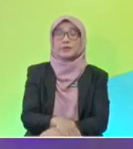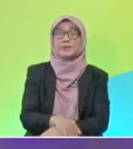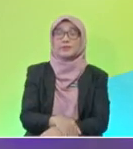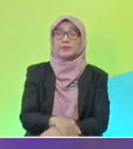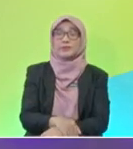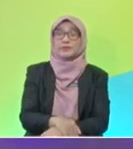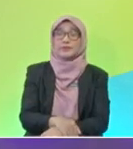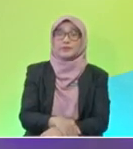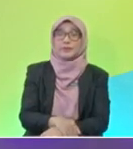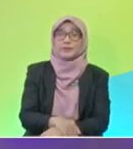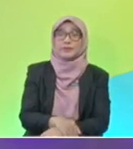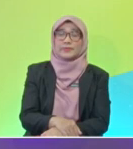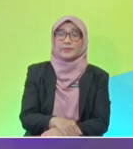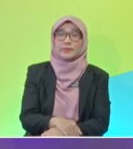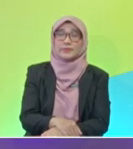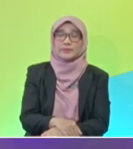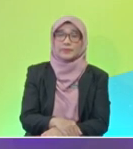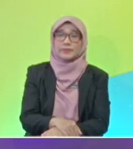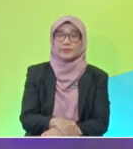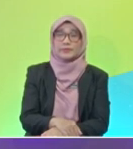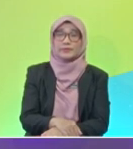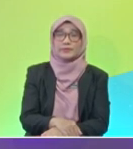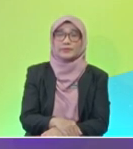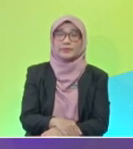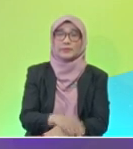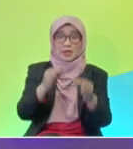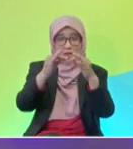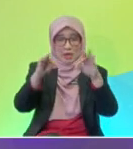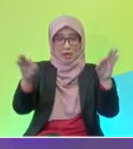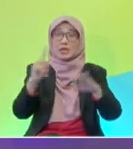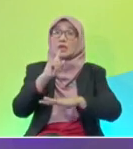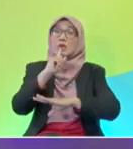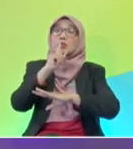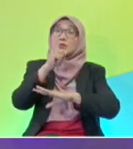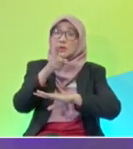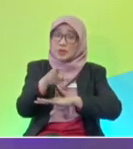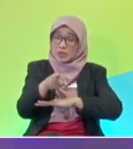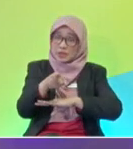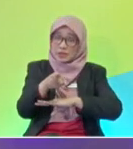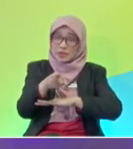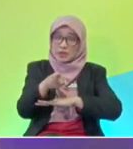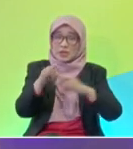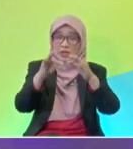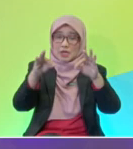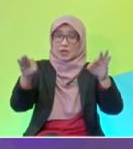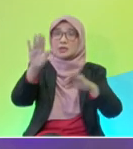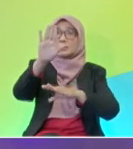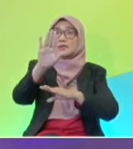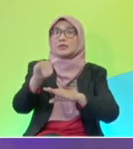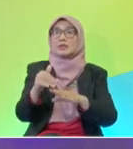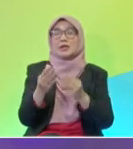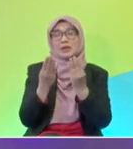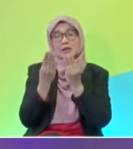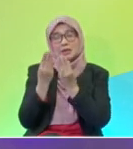arahan Baiklah Mira dan murid-murid ayat suruhan ayat yang lembut sedikit